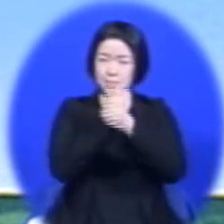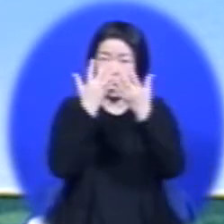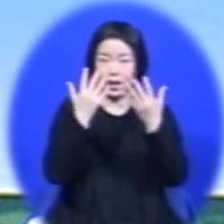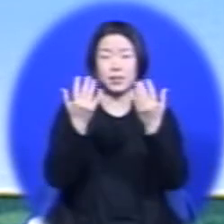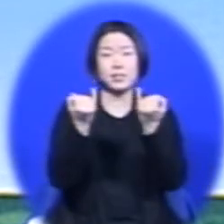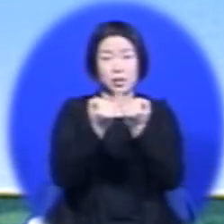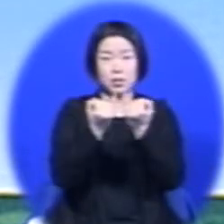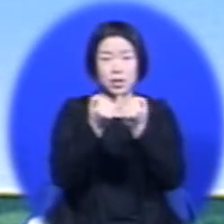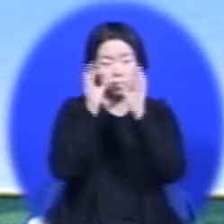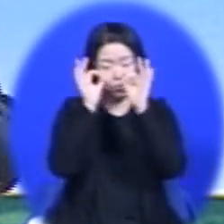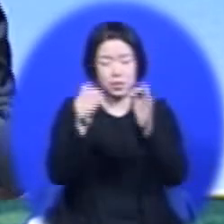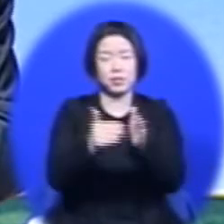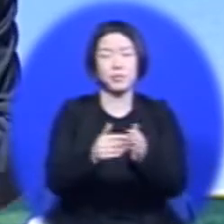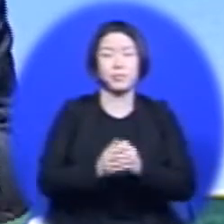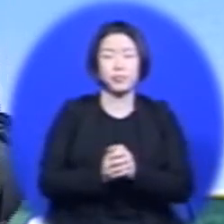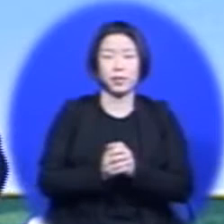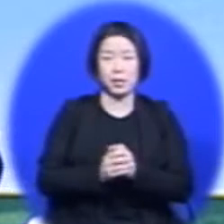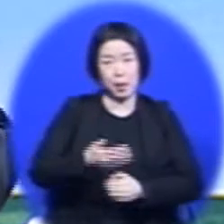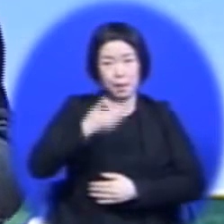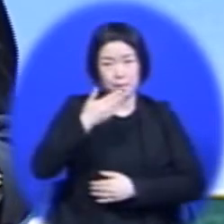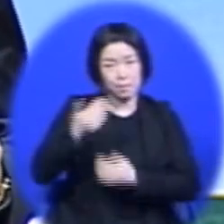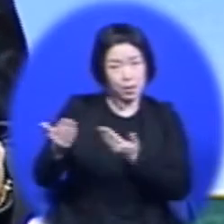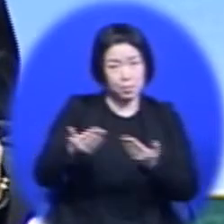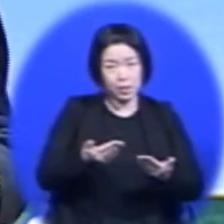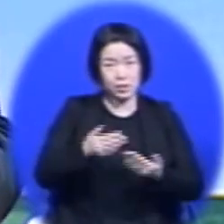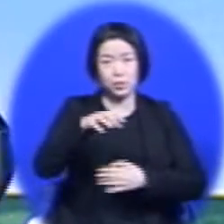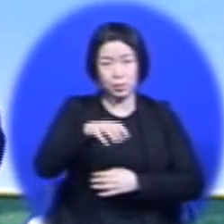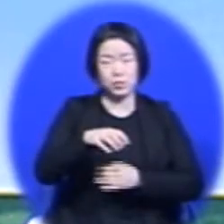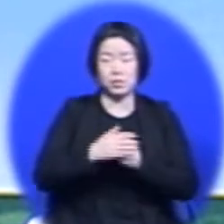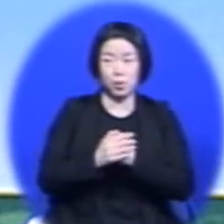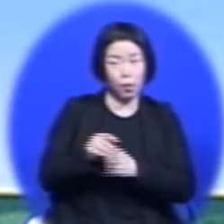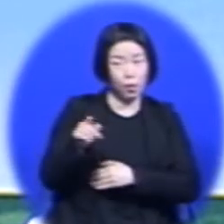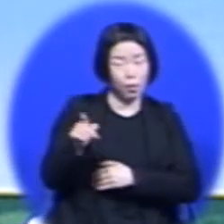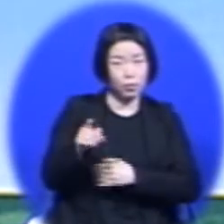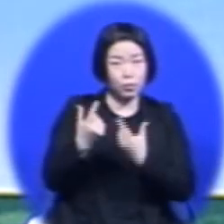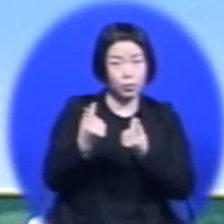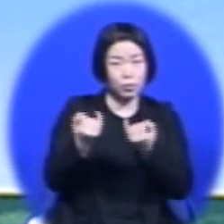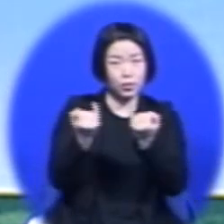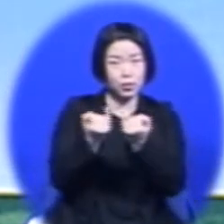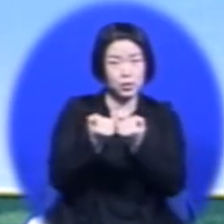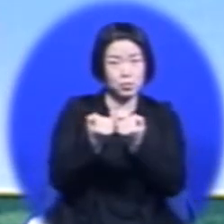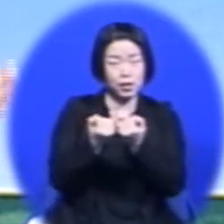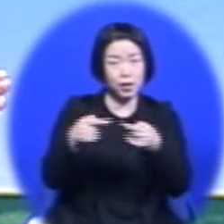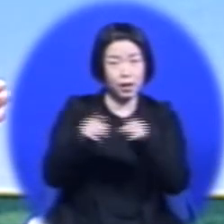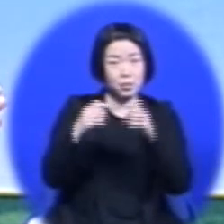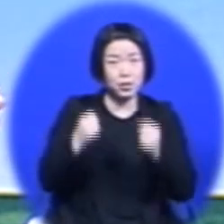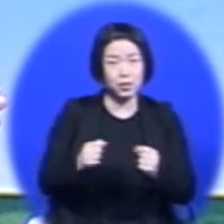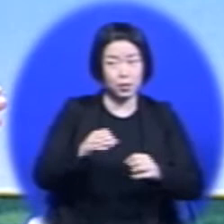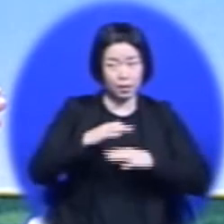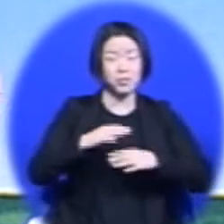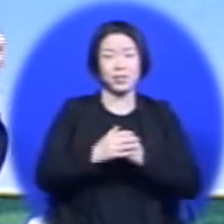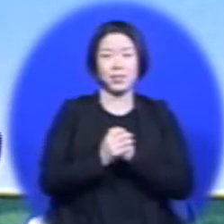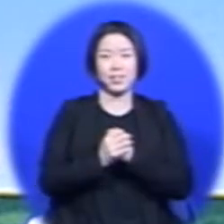분이더래요. 식사 대접을 받는 자리에서 그 여성도님이 그 자리에 계셔서 깜짝